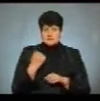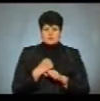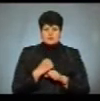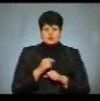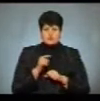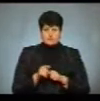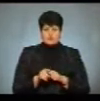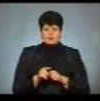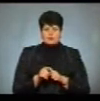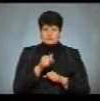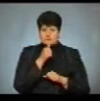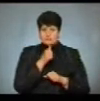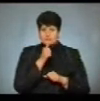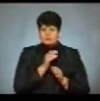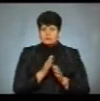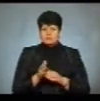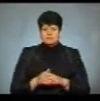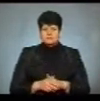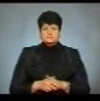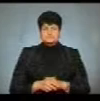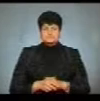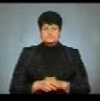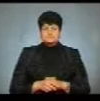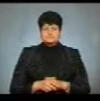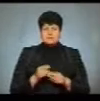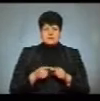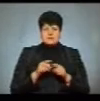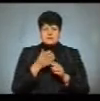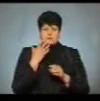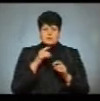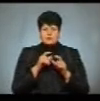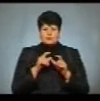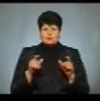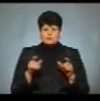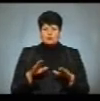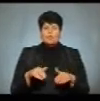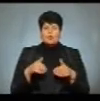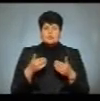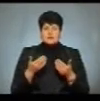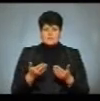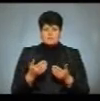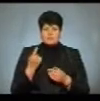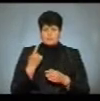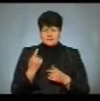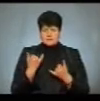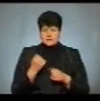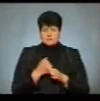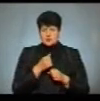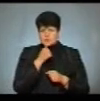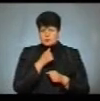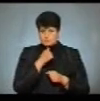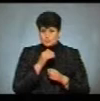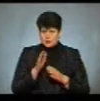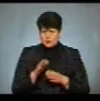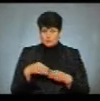воно наразі у тестовому режимі. Даний тепловий пункт подає, по-перше, він зараз працює в тестовому режимі